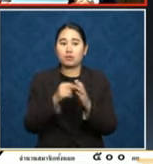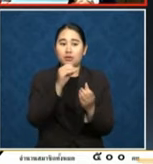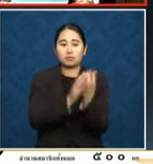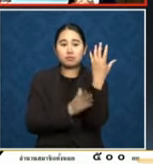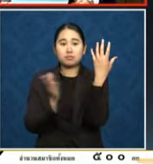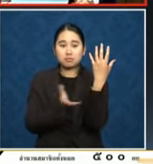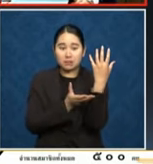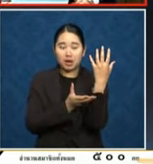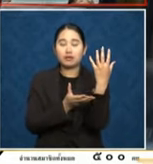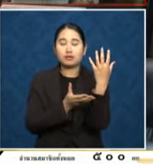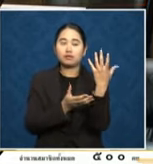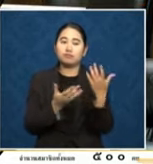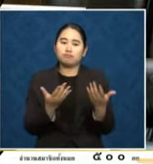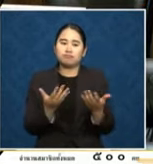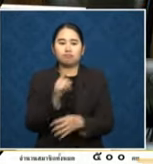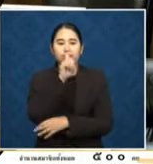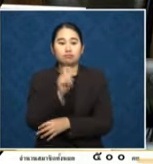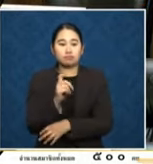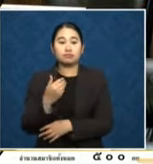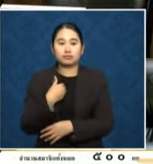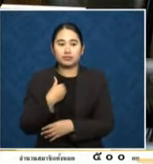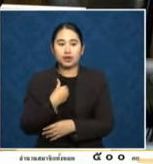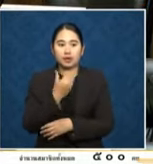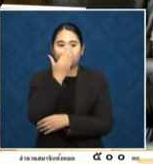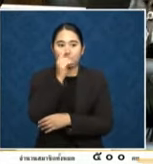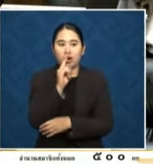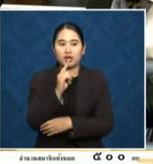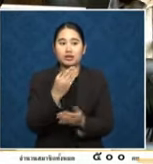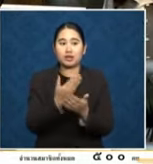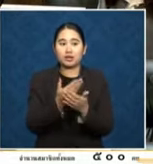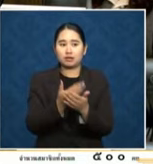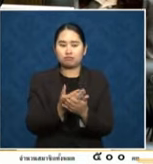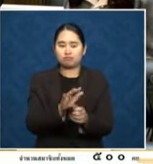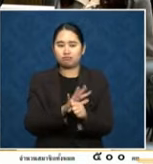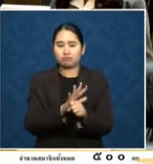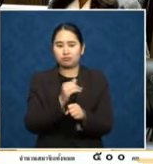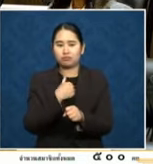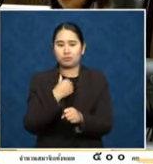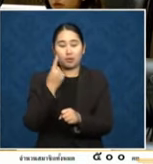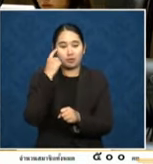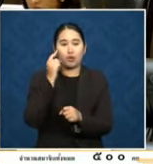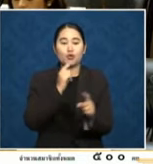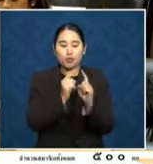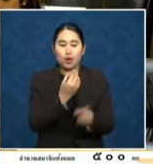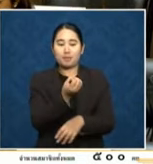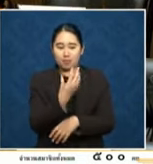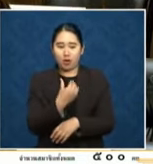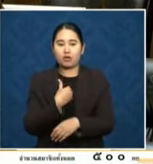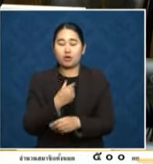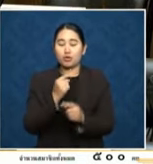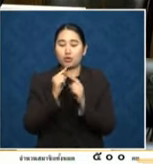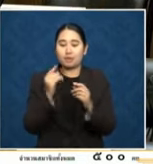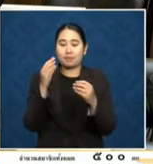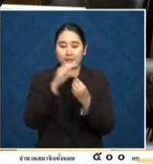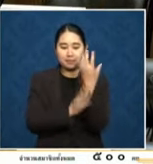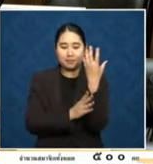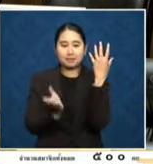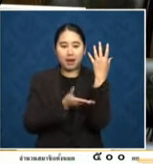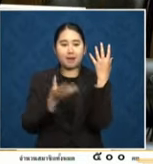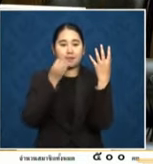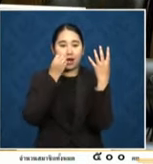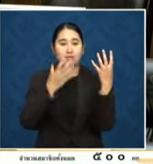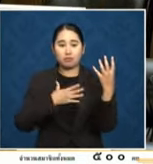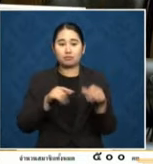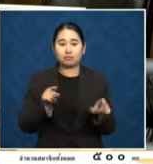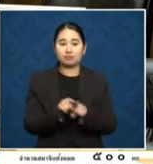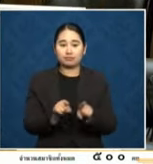ตัดต้นไม้ด้วยหรือเปล่าครับท่านประธานเพราะว่าถ้าราคามันไม่สูงมากผมเองก็อยากจะติดต่อมาตัดที่บ้านเหมือนกันขอบคุณครับ